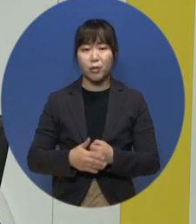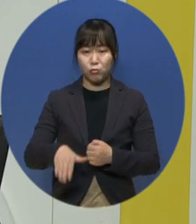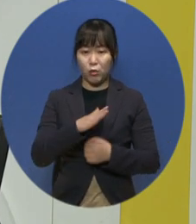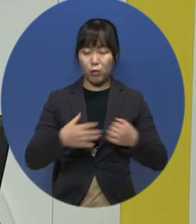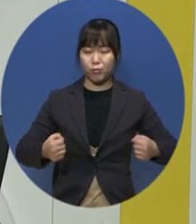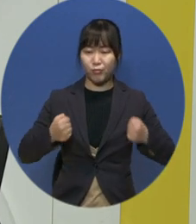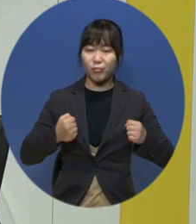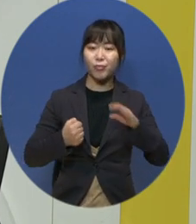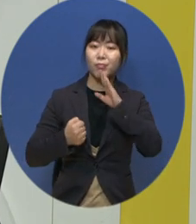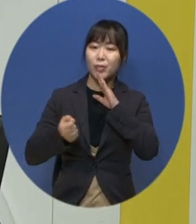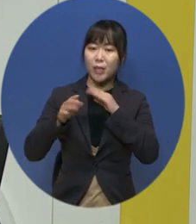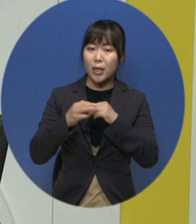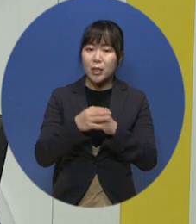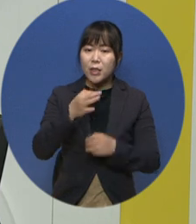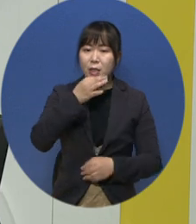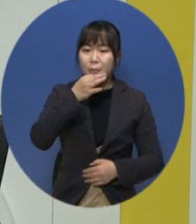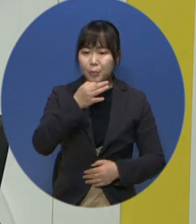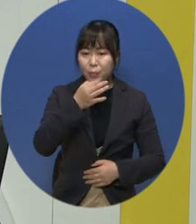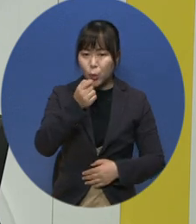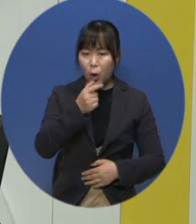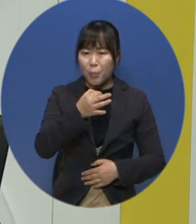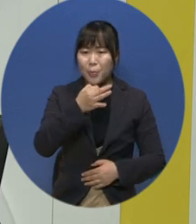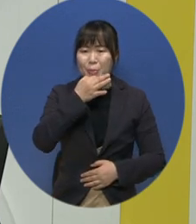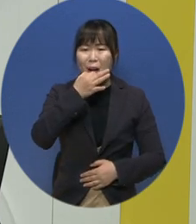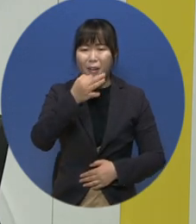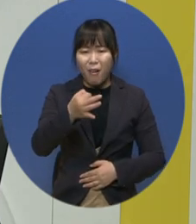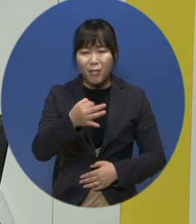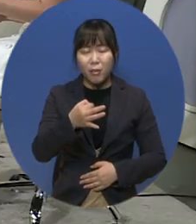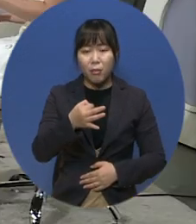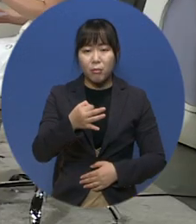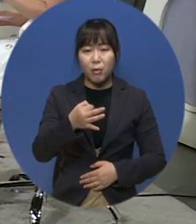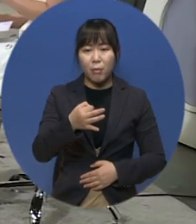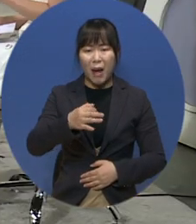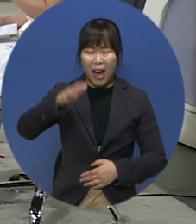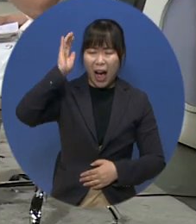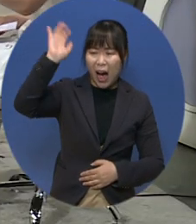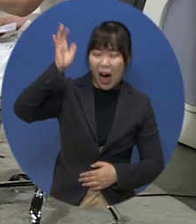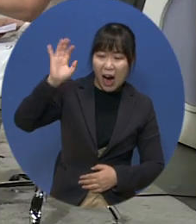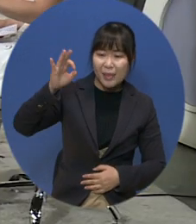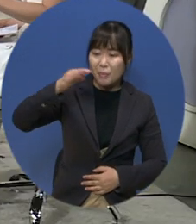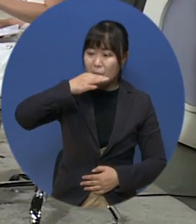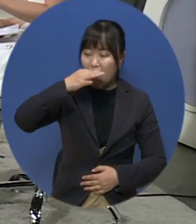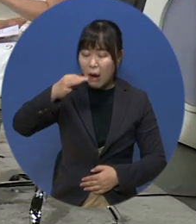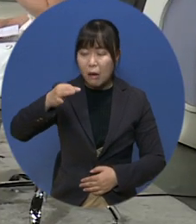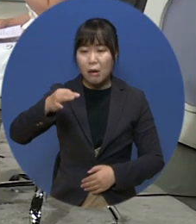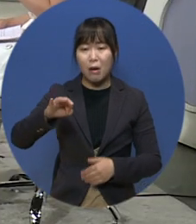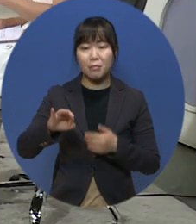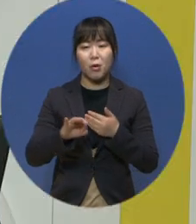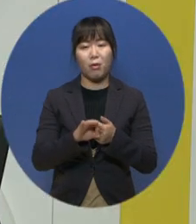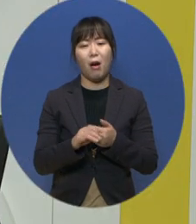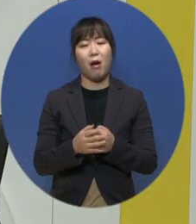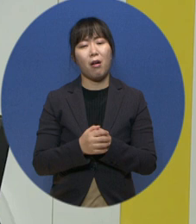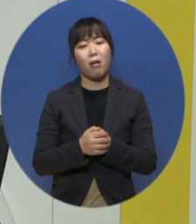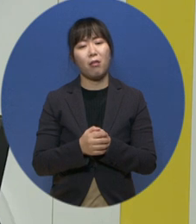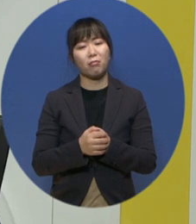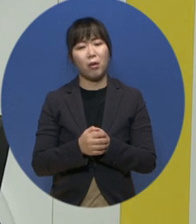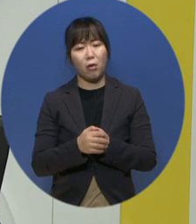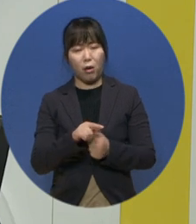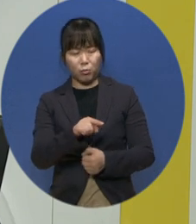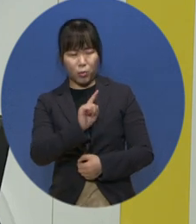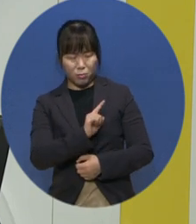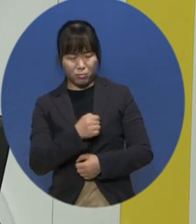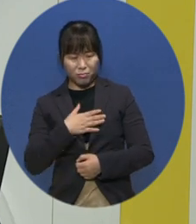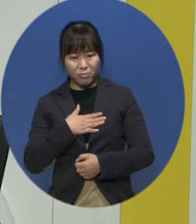건강한데 침이라도 조금 이렇게 말다가 열변을 토하다가 이렇게 하면 아니 뭐 이렇게 하실 것